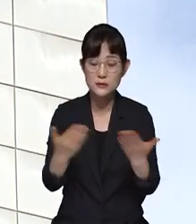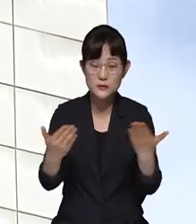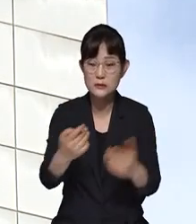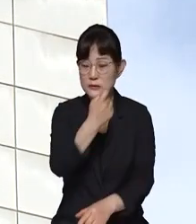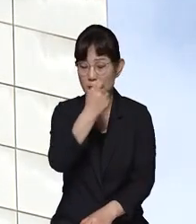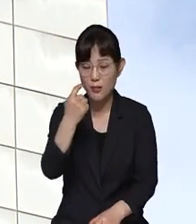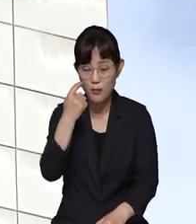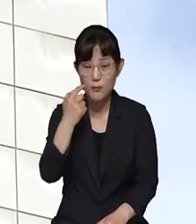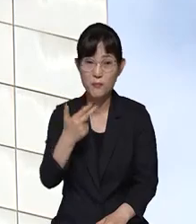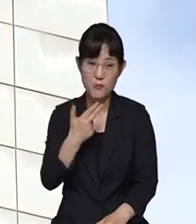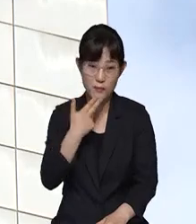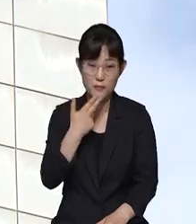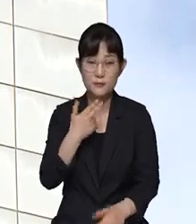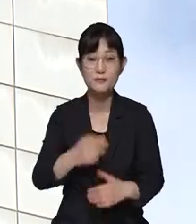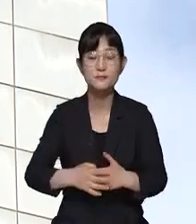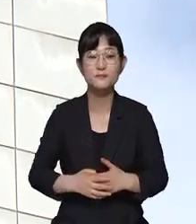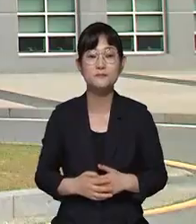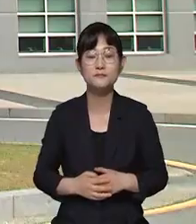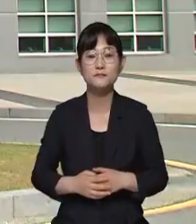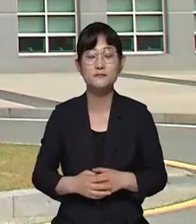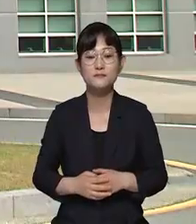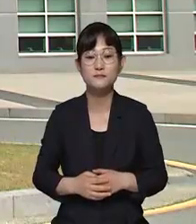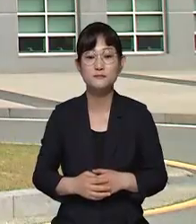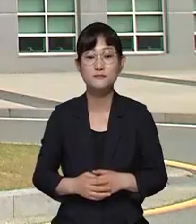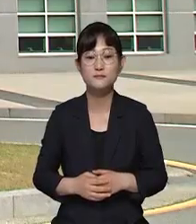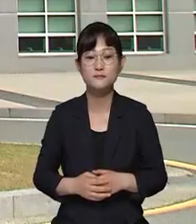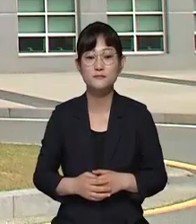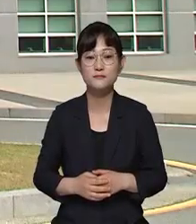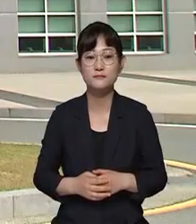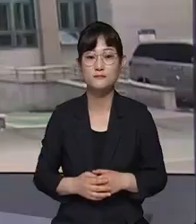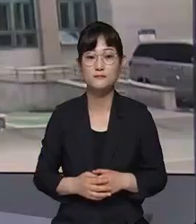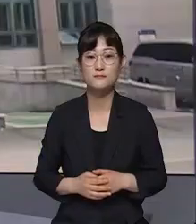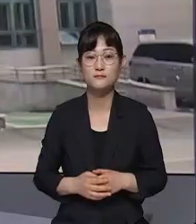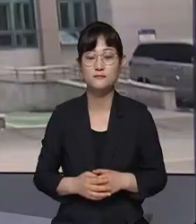증거를 제출하지 못한 것으로 전해졌습니다.